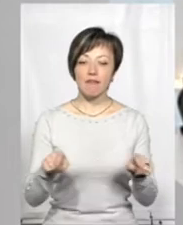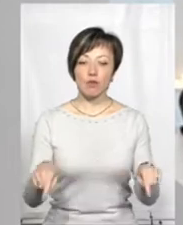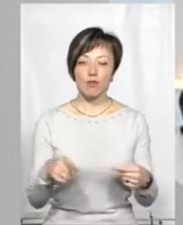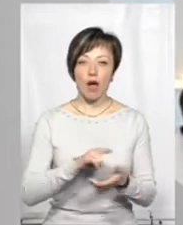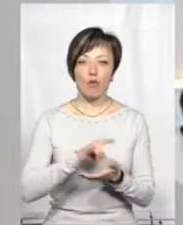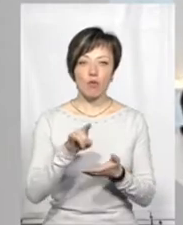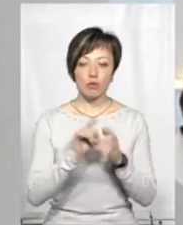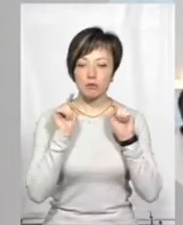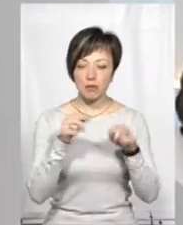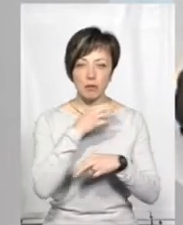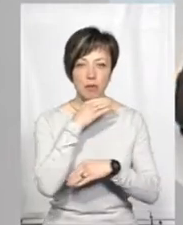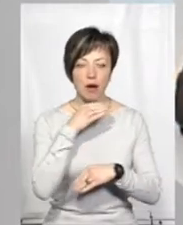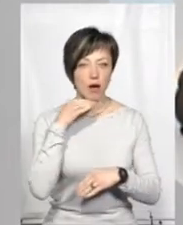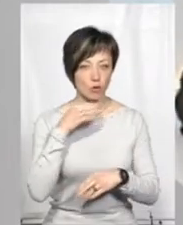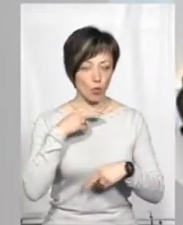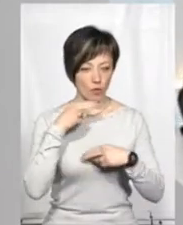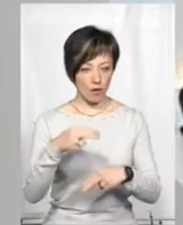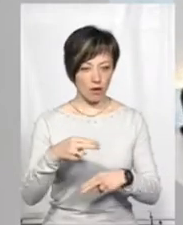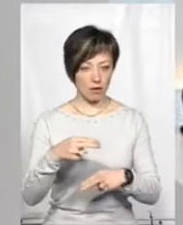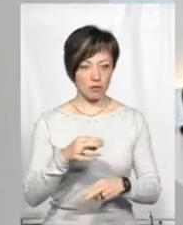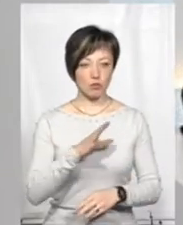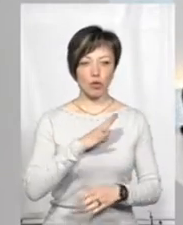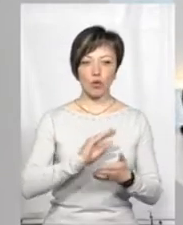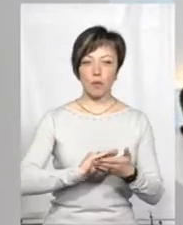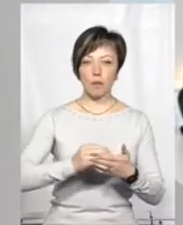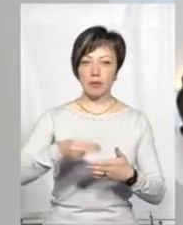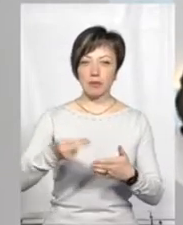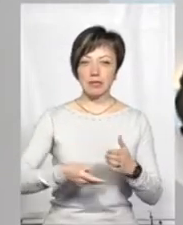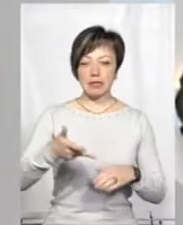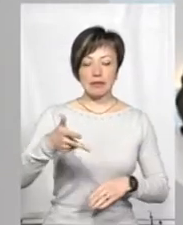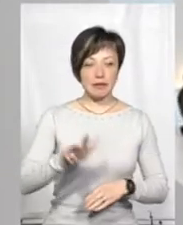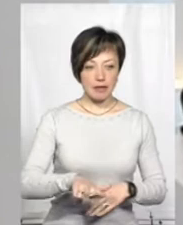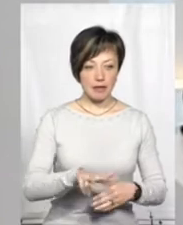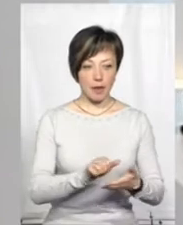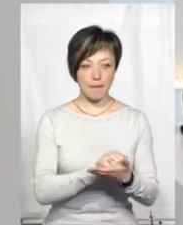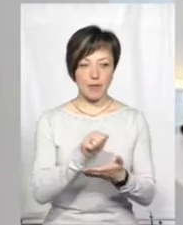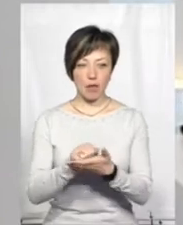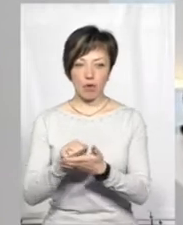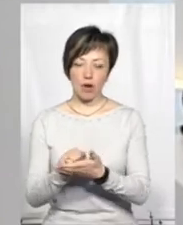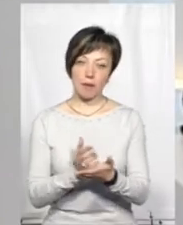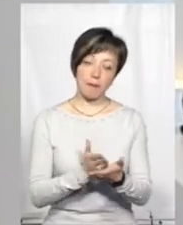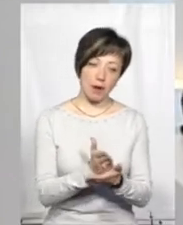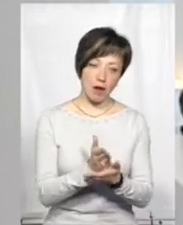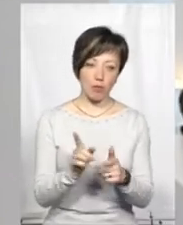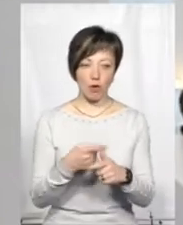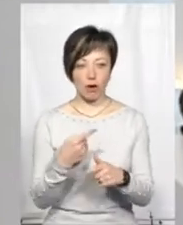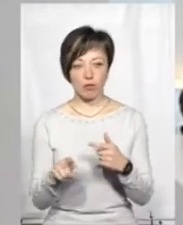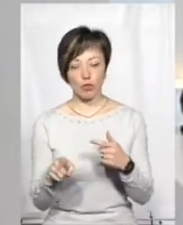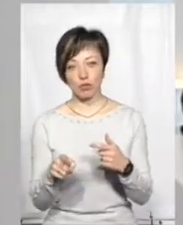аеропорту приділяли досить багато уваги. Було підписано 3 меморандуми, які прямо або